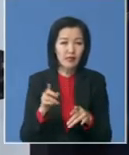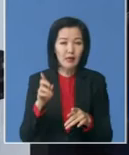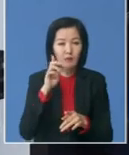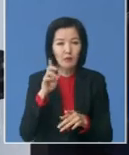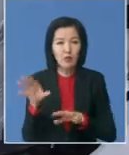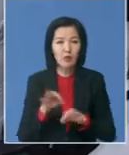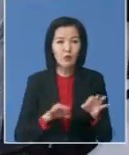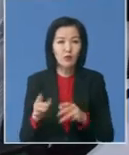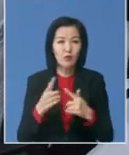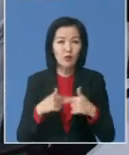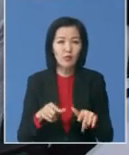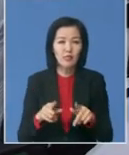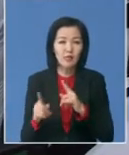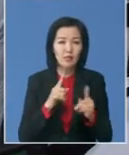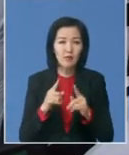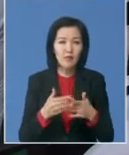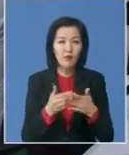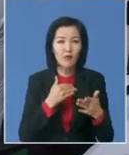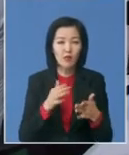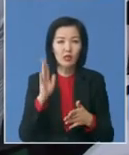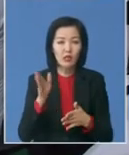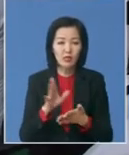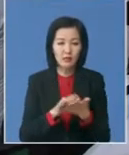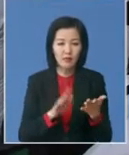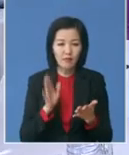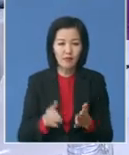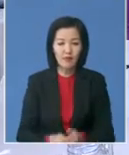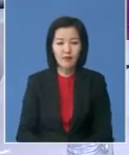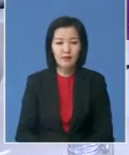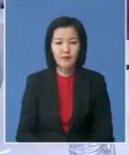Мемлекеттік жоба аясында ұйымдастырылған семинар алдағы уақытта да жалғасын